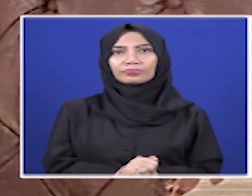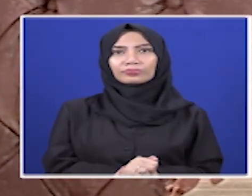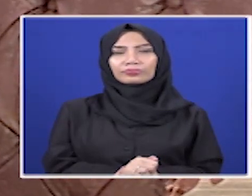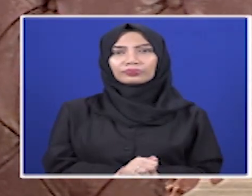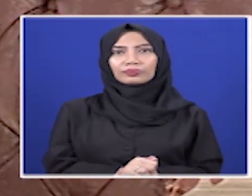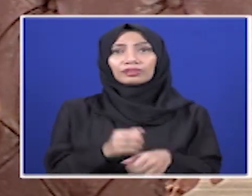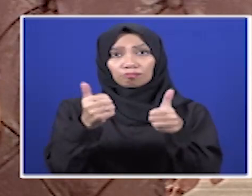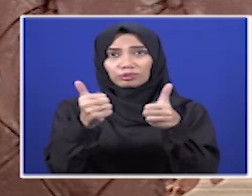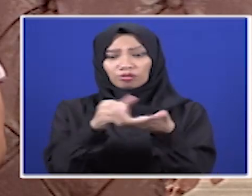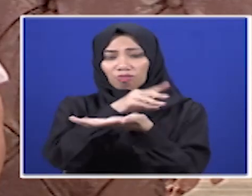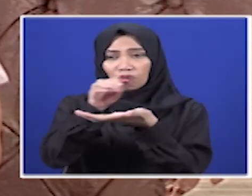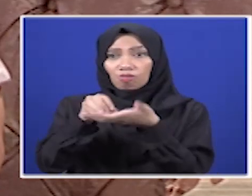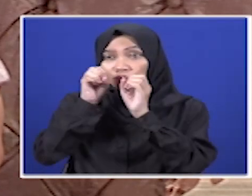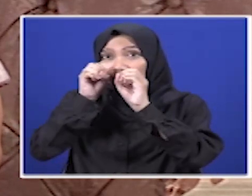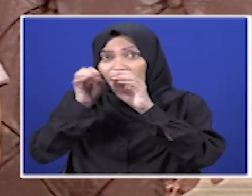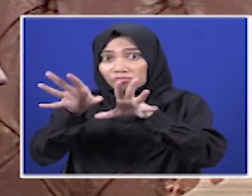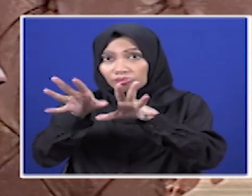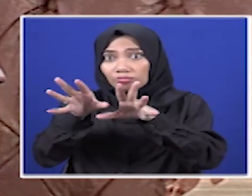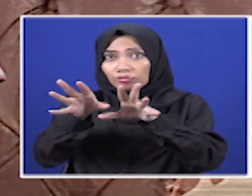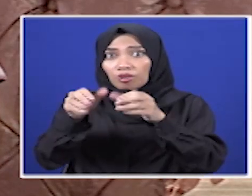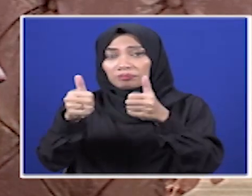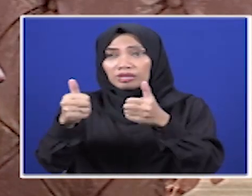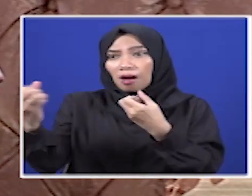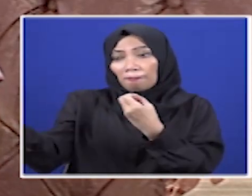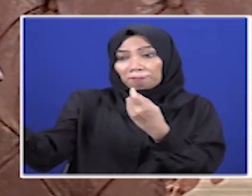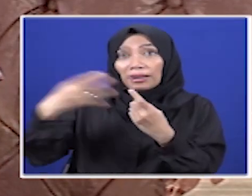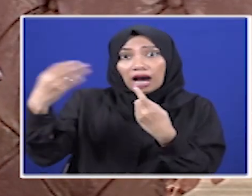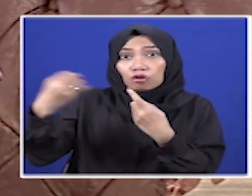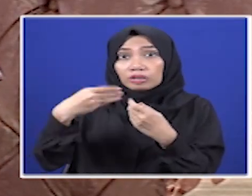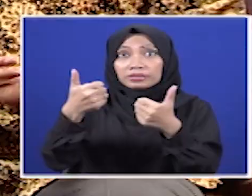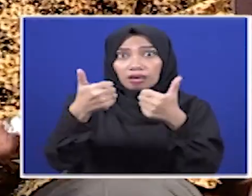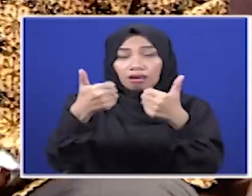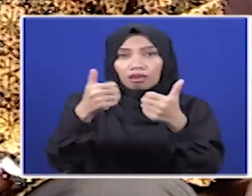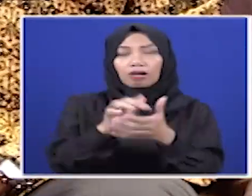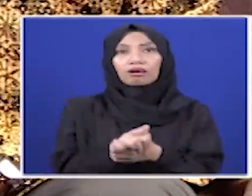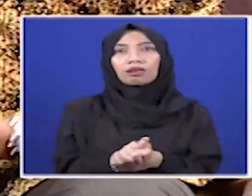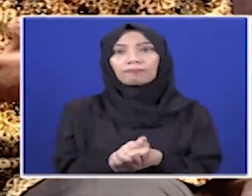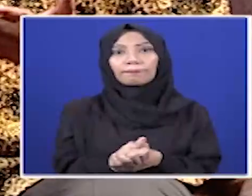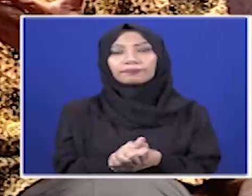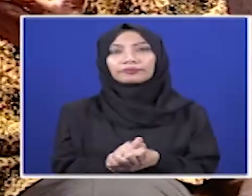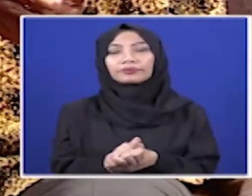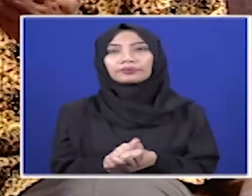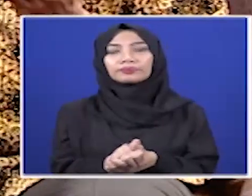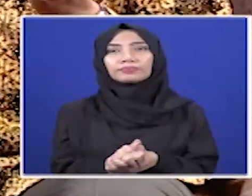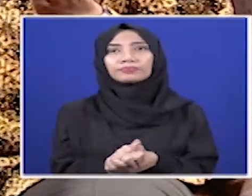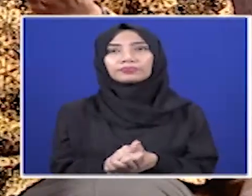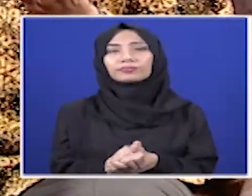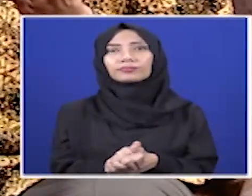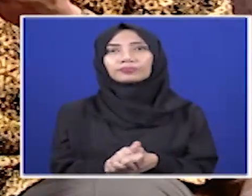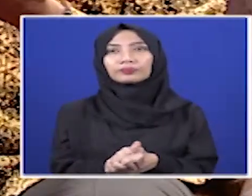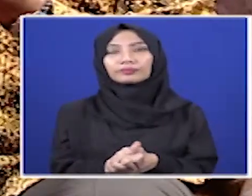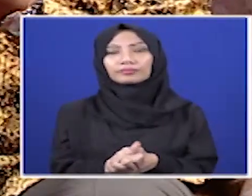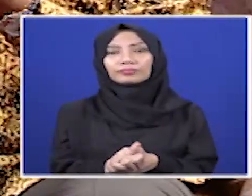bisa mempengaruhi rezeki seseorang Jadi kalau mencari rezeki seorang tidak tapi kan begini Ketika seseorang